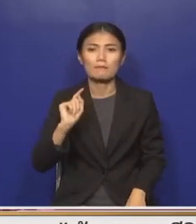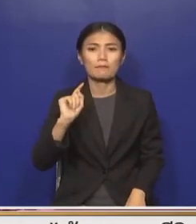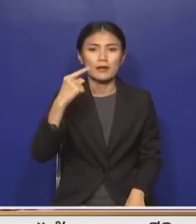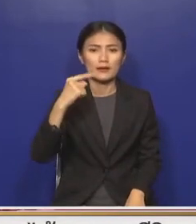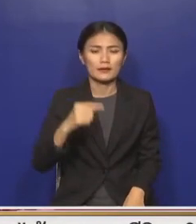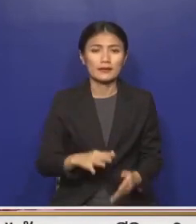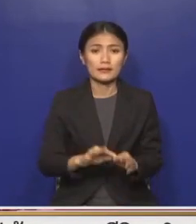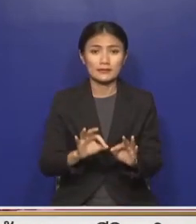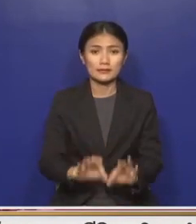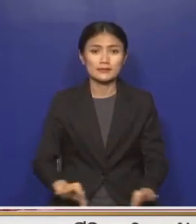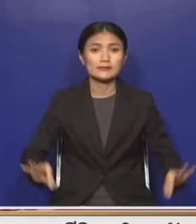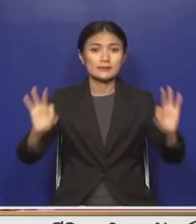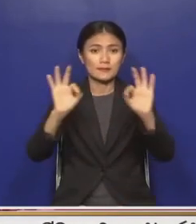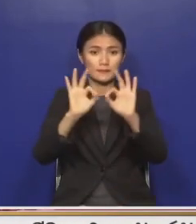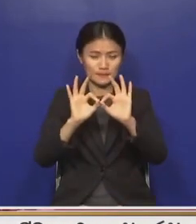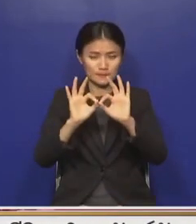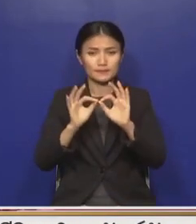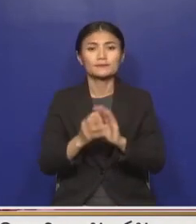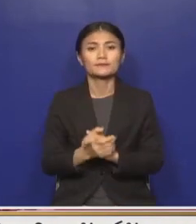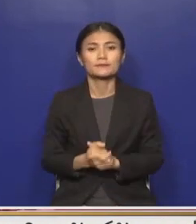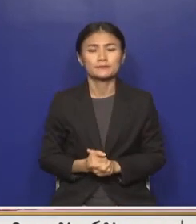โดยจะเพระอย่ยงธรมฐานทกรครับ